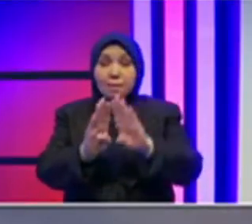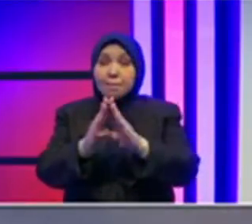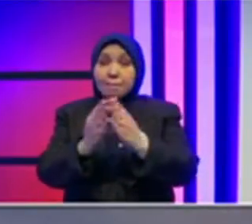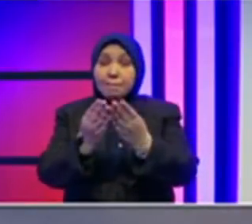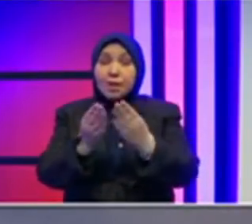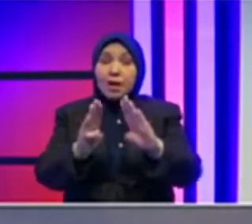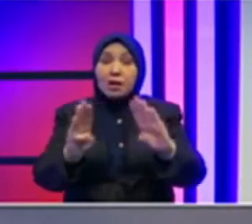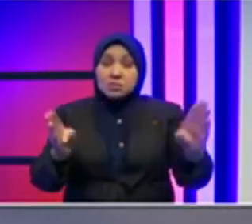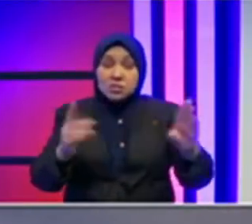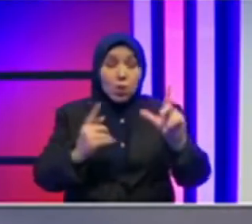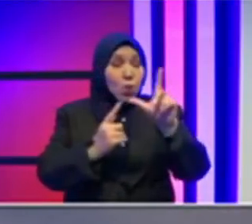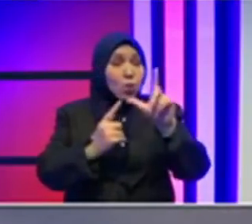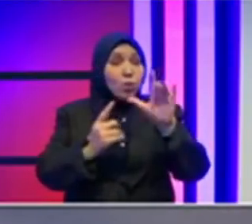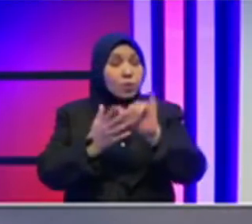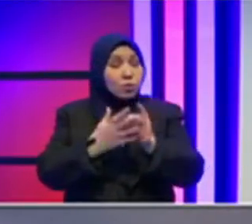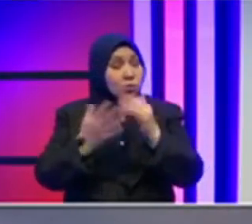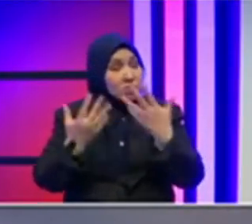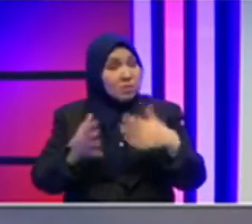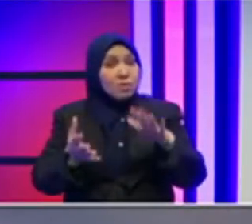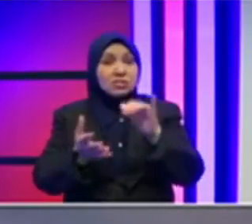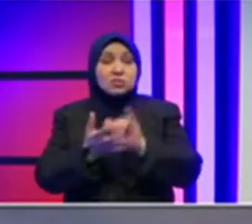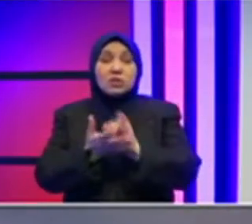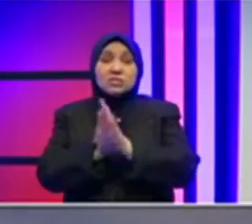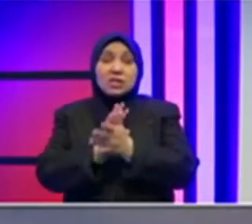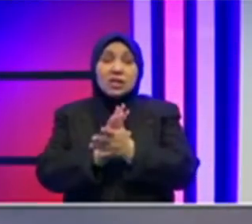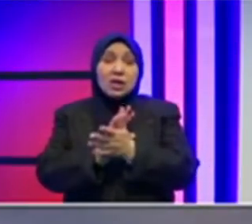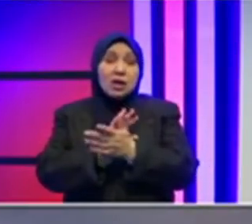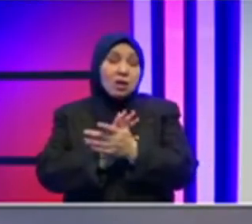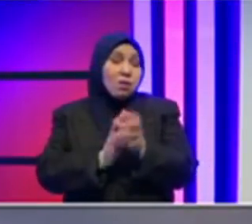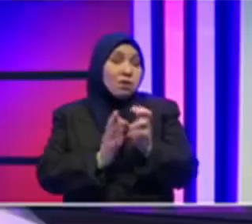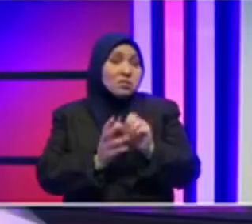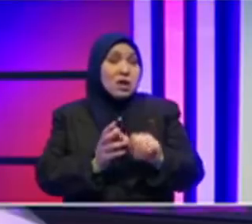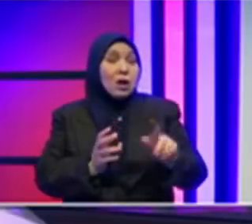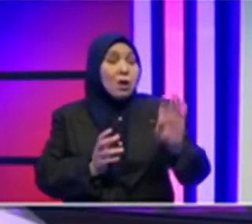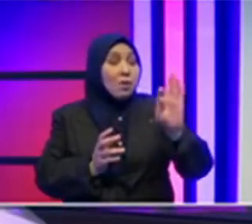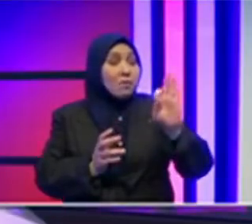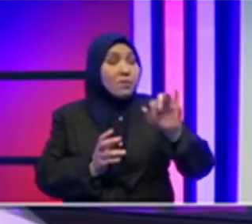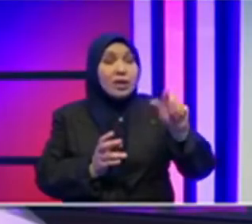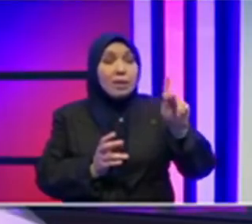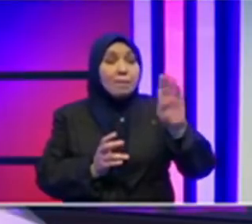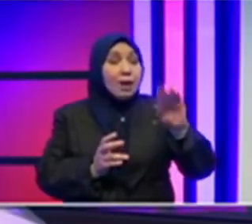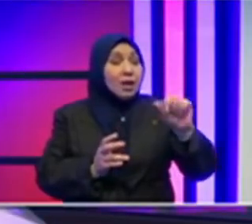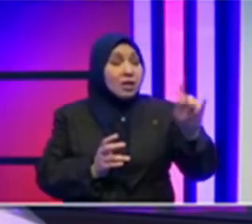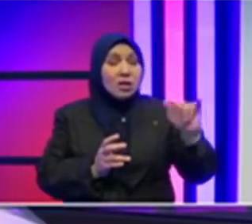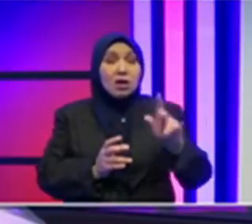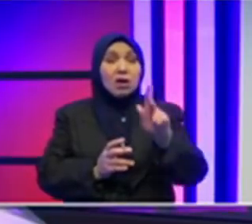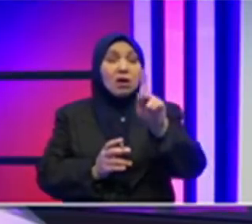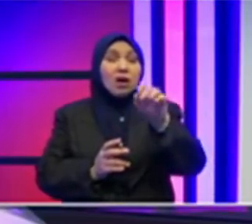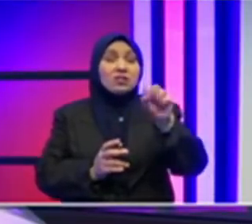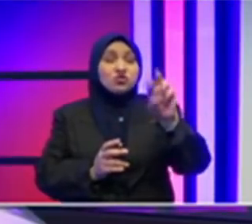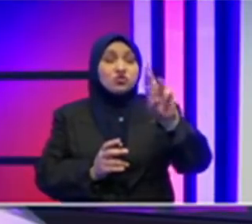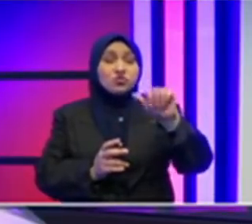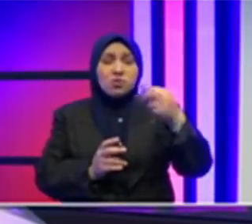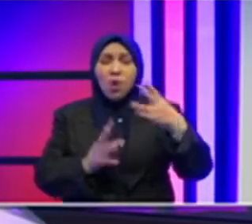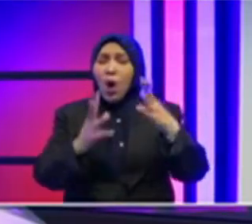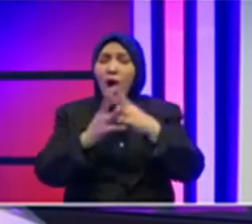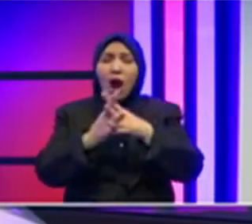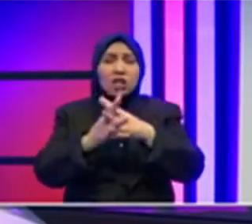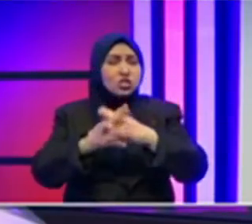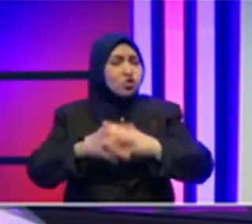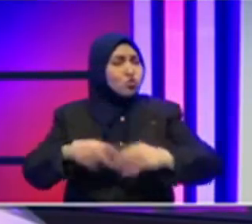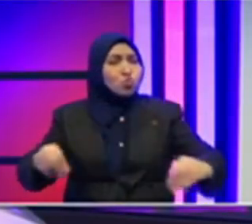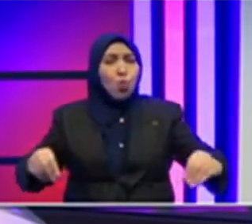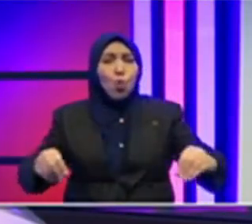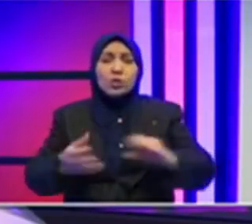sebenarnya huruf itu lepas itu saja dia akan kasrah. Betul. Ya, kalau fi baiti, kan, dia kasrah. Kasrah tu maksudnya hancur. Hancur.